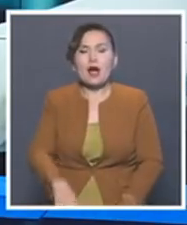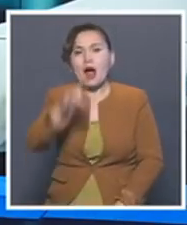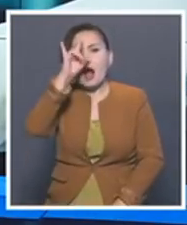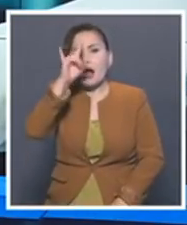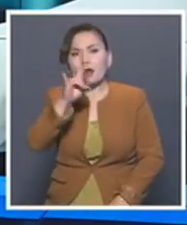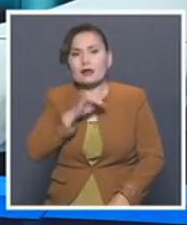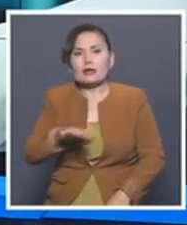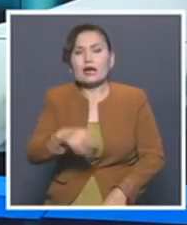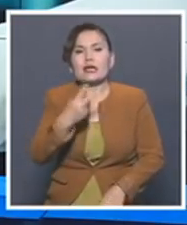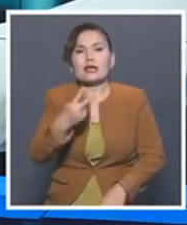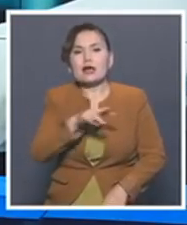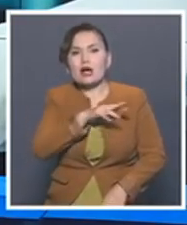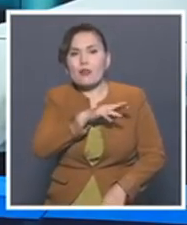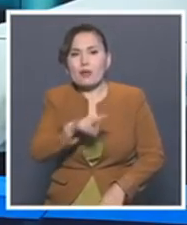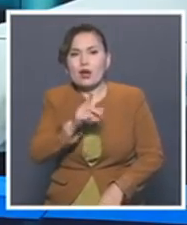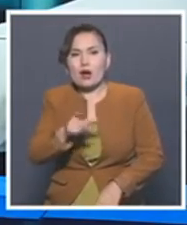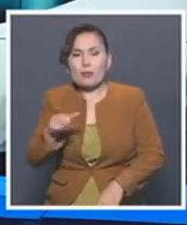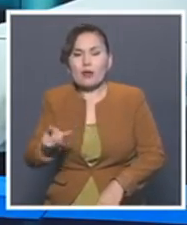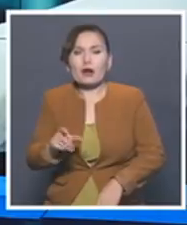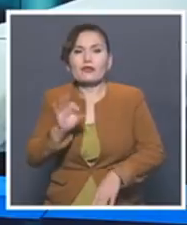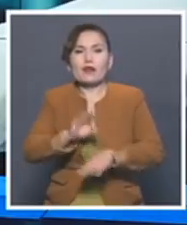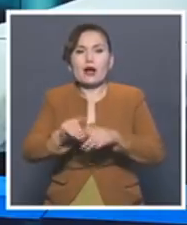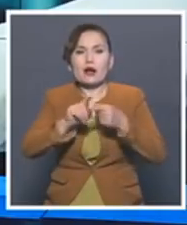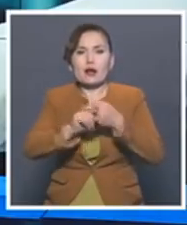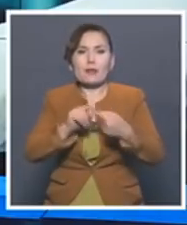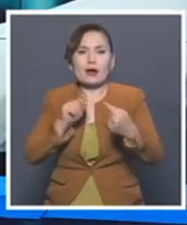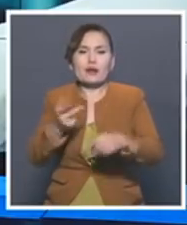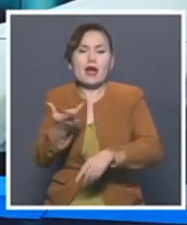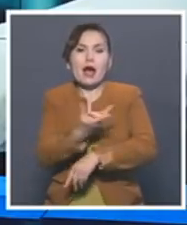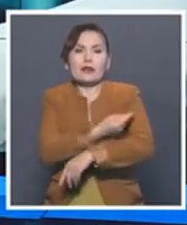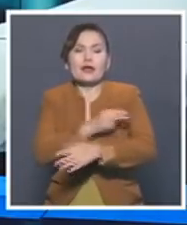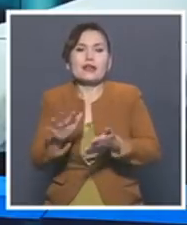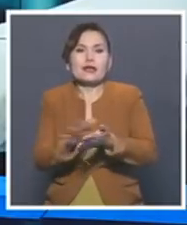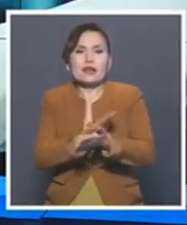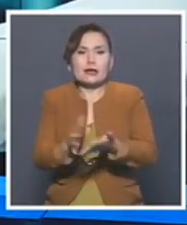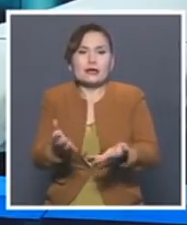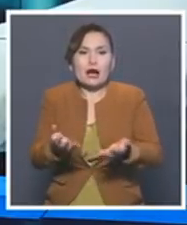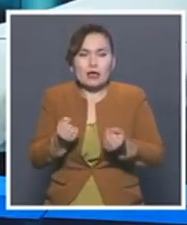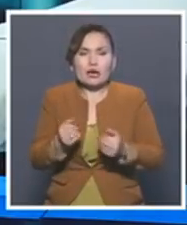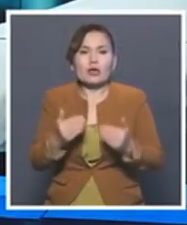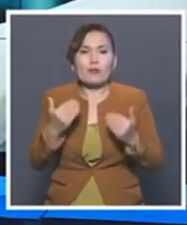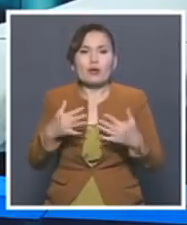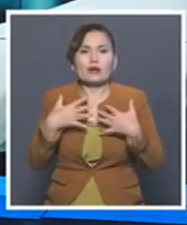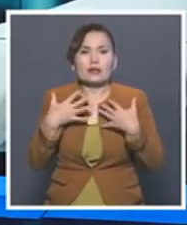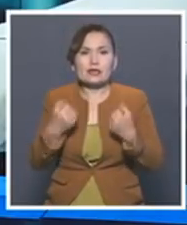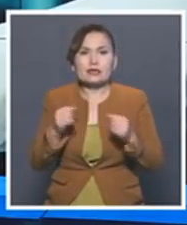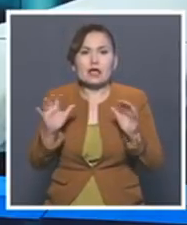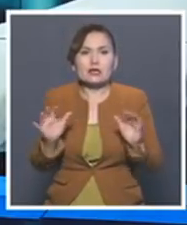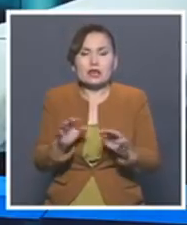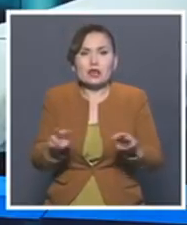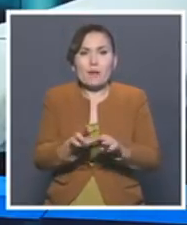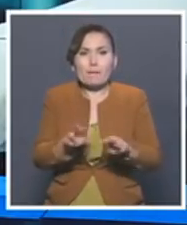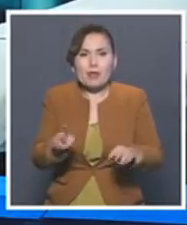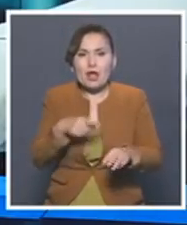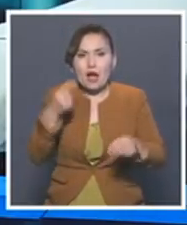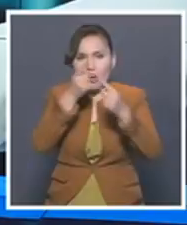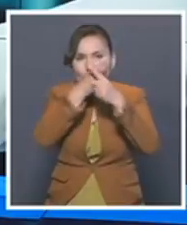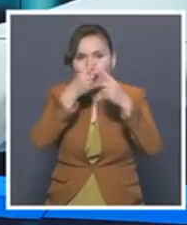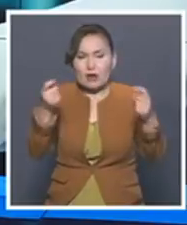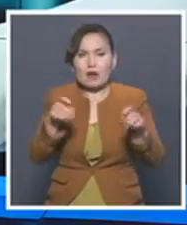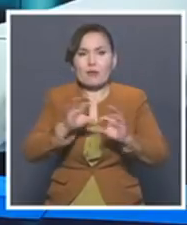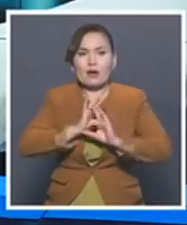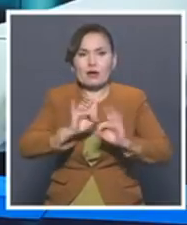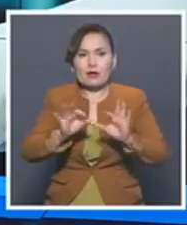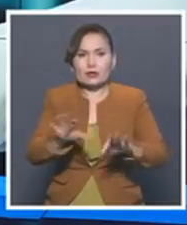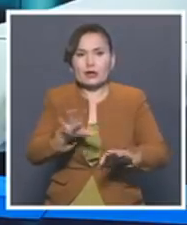Елімізде 2 миллионнан астам адам коронавирусқа қарсы вакцинаны тегін алады. Бұл туралы Денсаулық сақтау министрлігінің ресми өкілі Бағдат